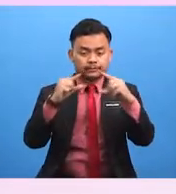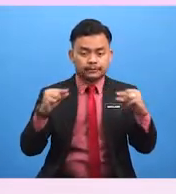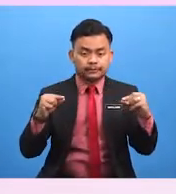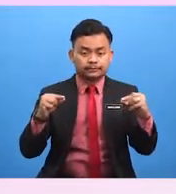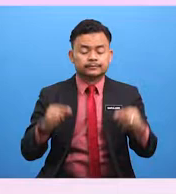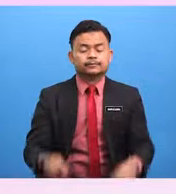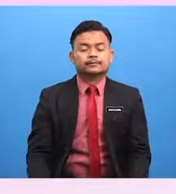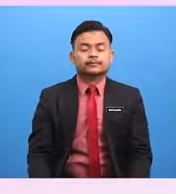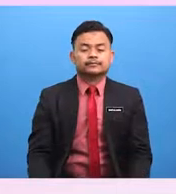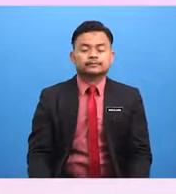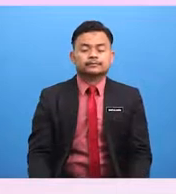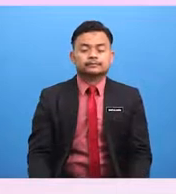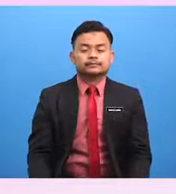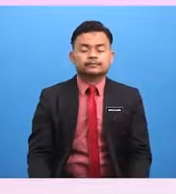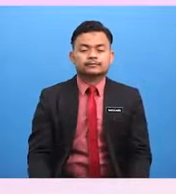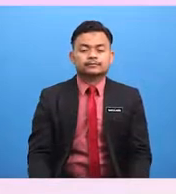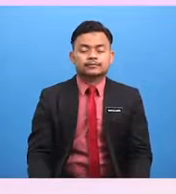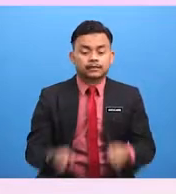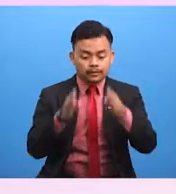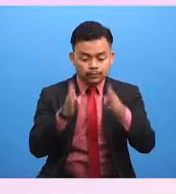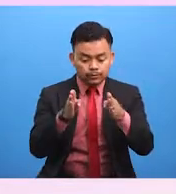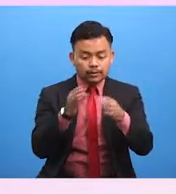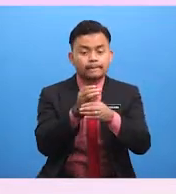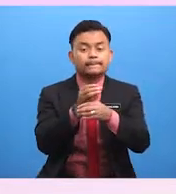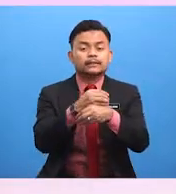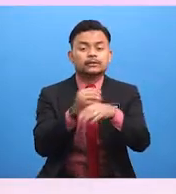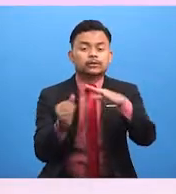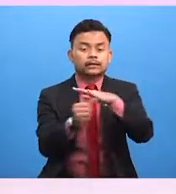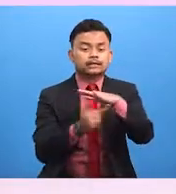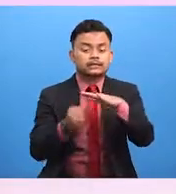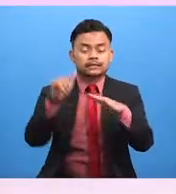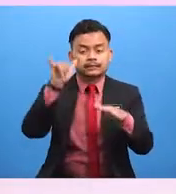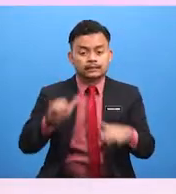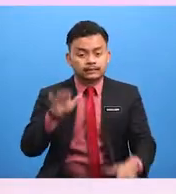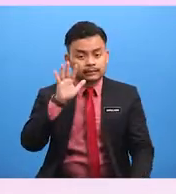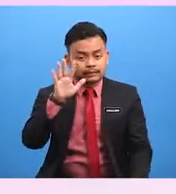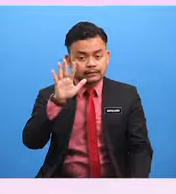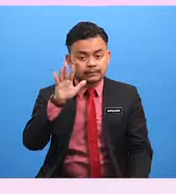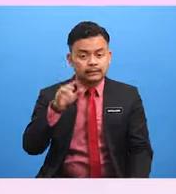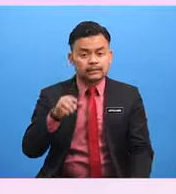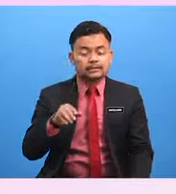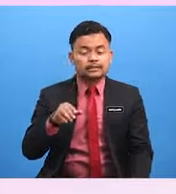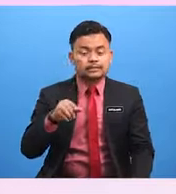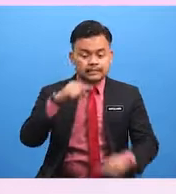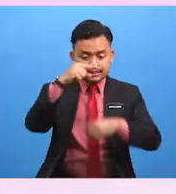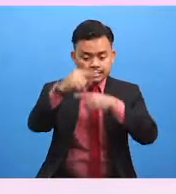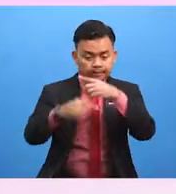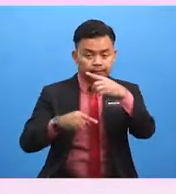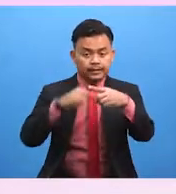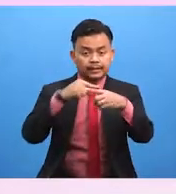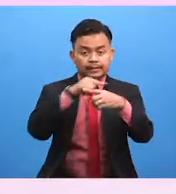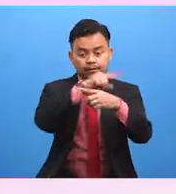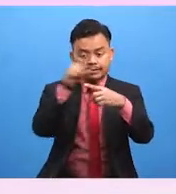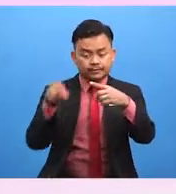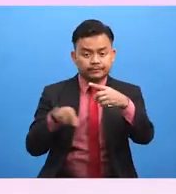Bongkah bentuk asas yang kelima ialah sfera. Cuba kamu sebut bersama-sama saya.